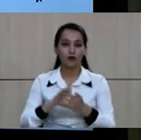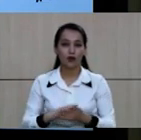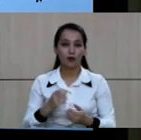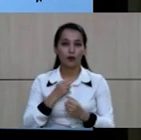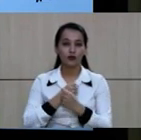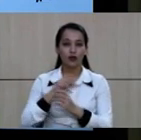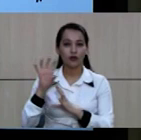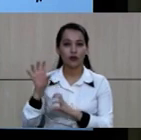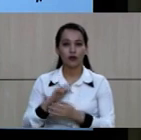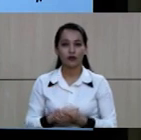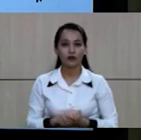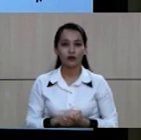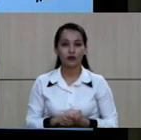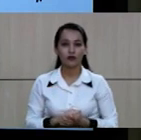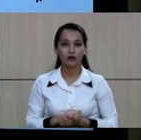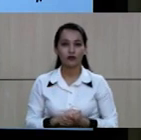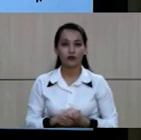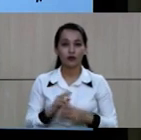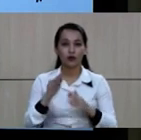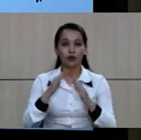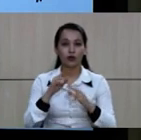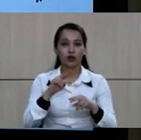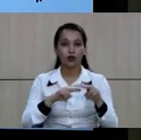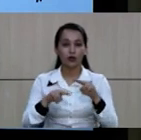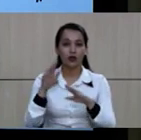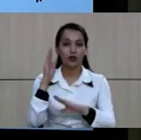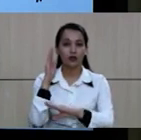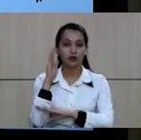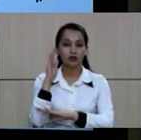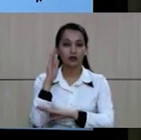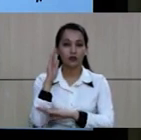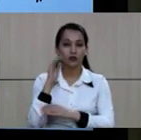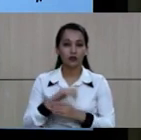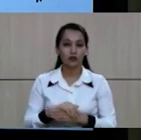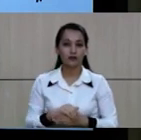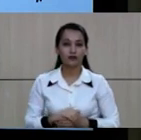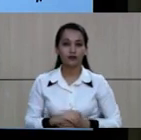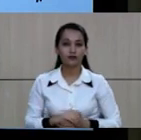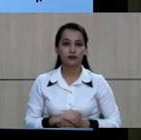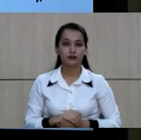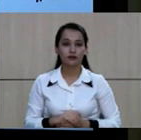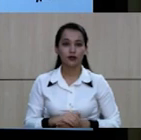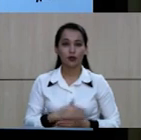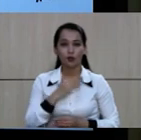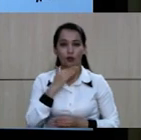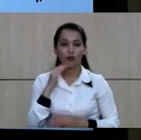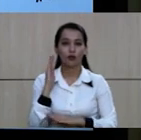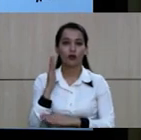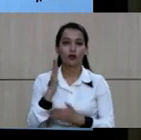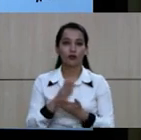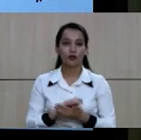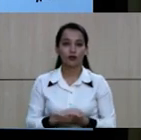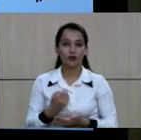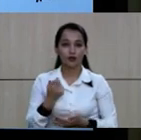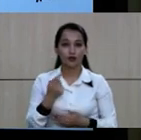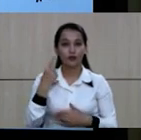dog'. Anda imoratga yaroqliq yog'och 7 quloch bo'yi, eniga quloch. Aziz o'quvchilar, azgina